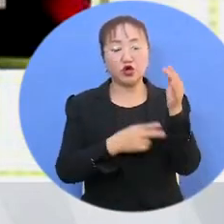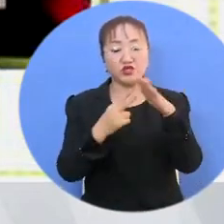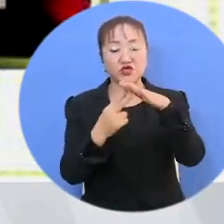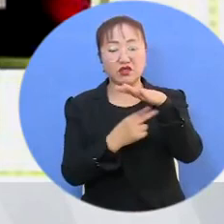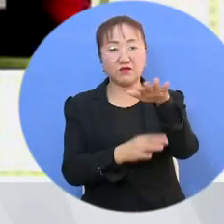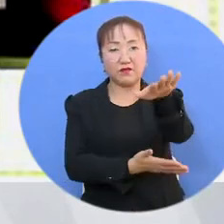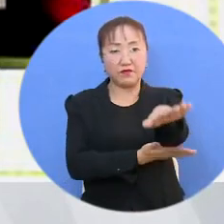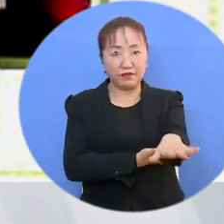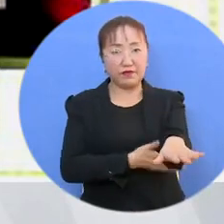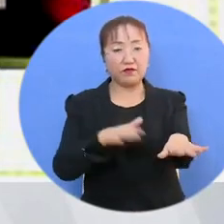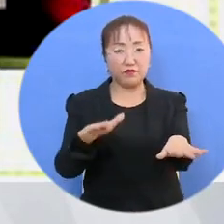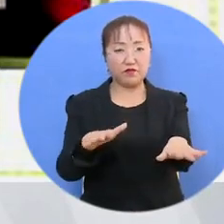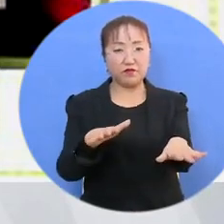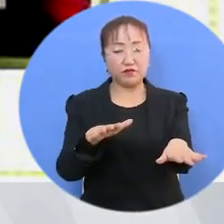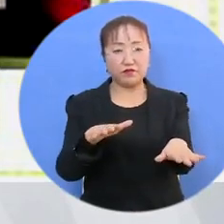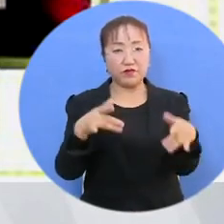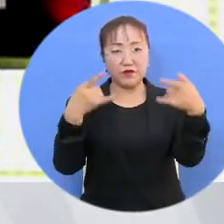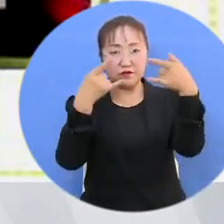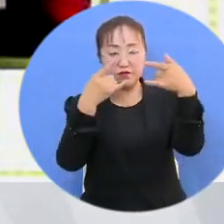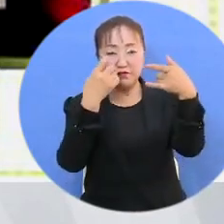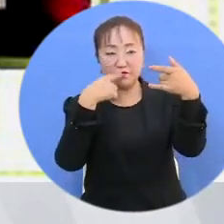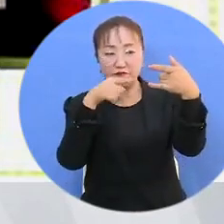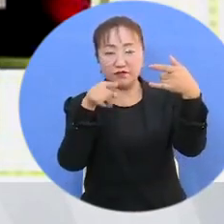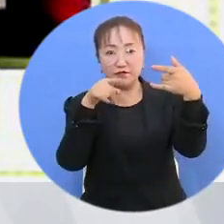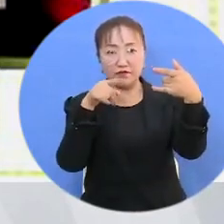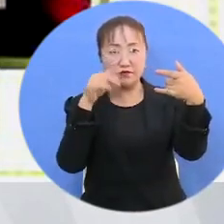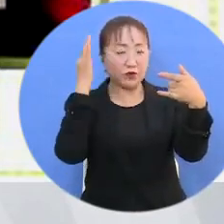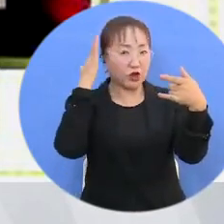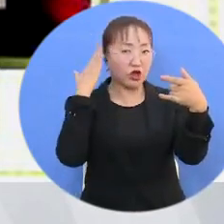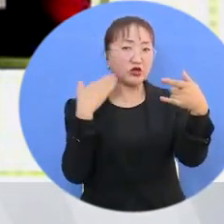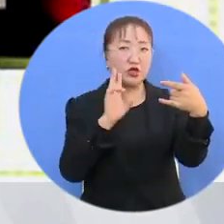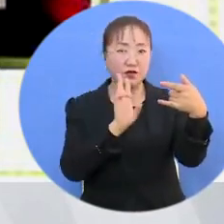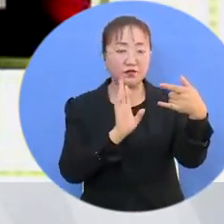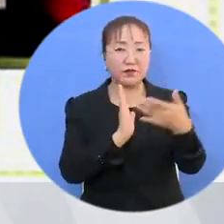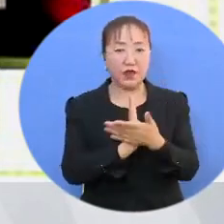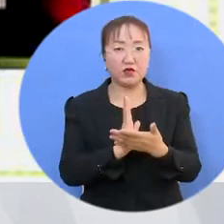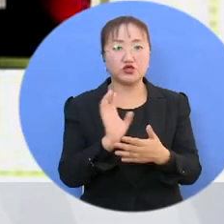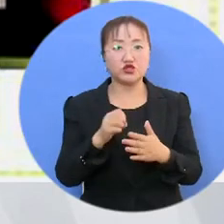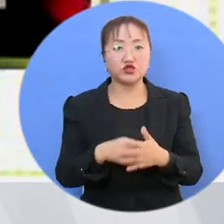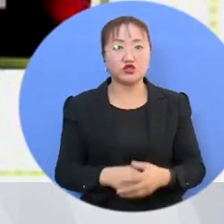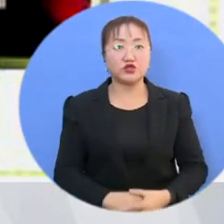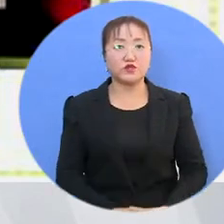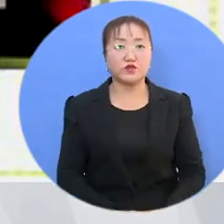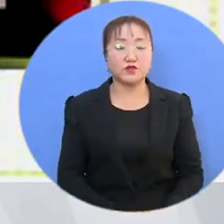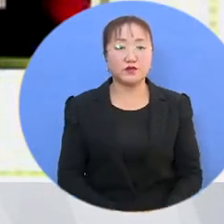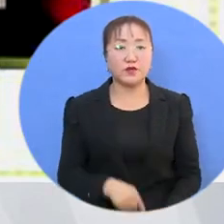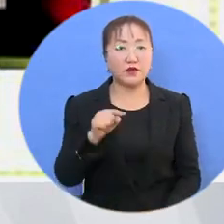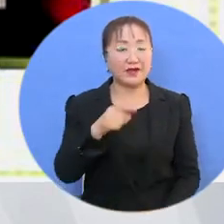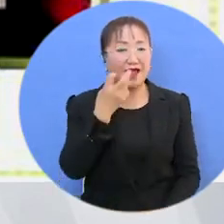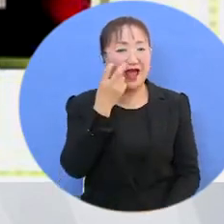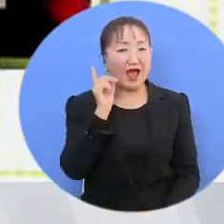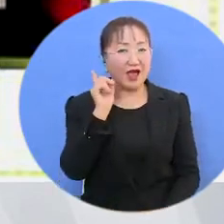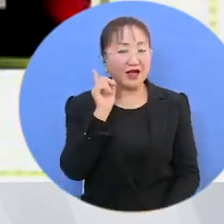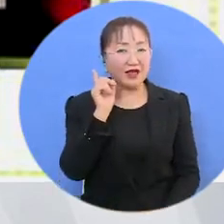өмнө ихц толгоогоо байрлуулж суух ёстой юм байна. За энийг сайн харж аваад өдөр тутмынхаа